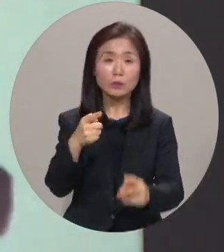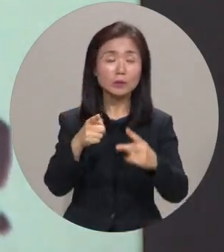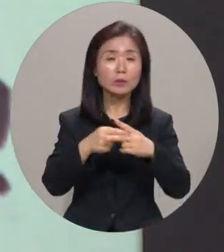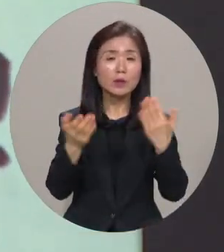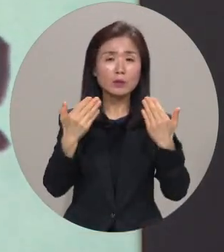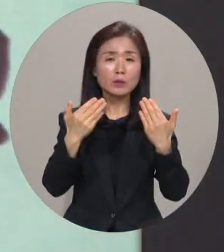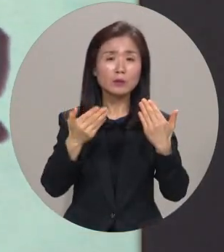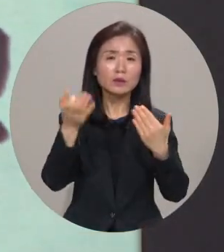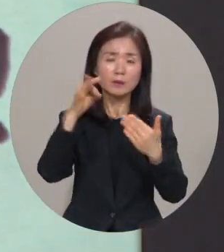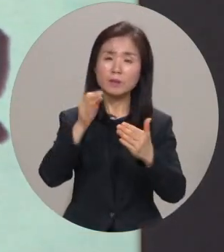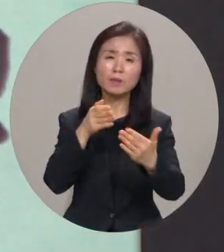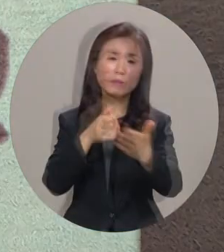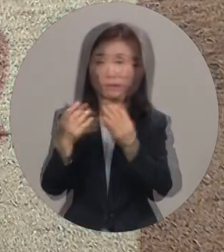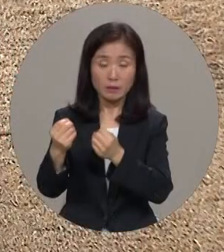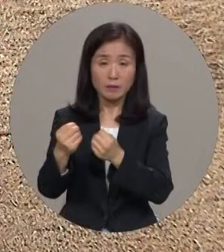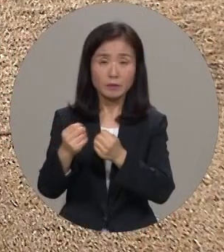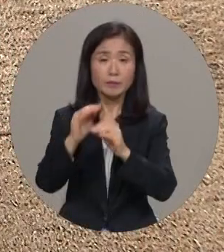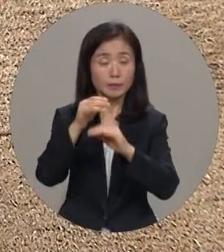EBS 뉴스 금창우입니다.